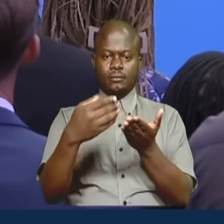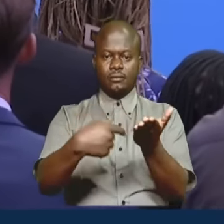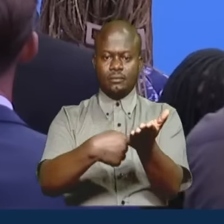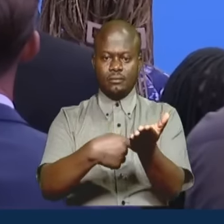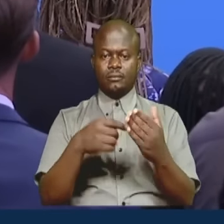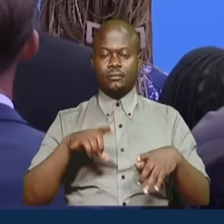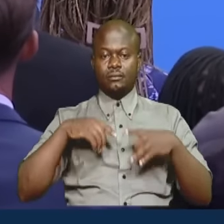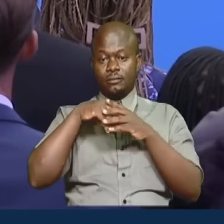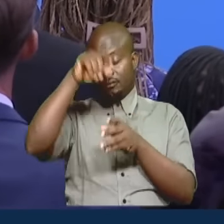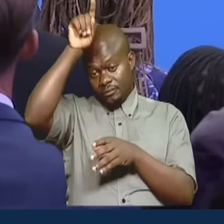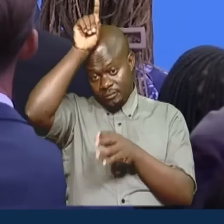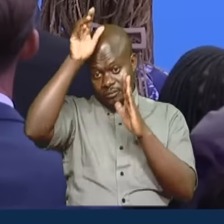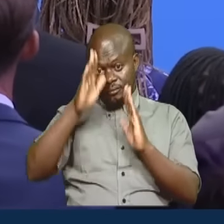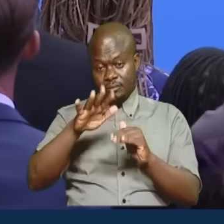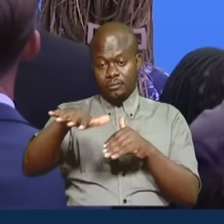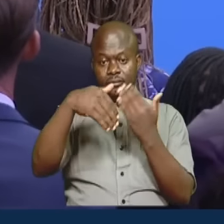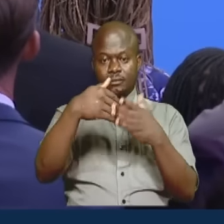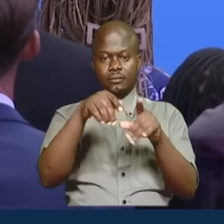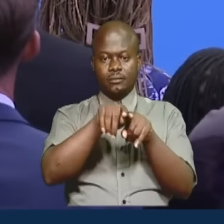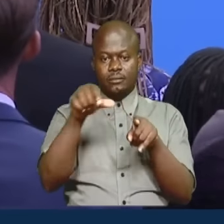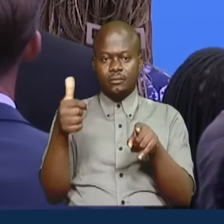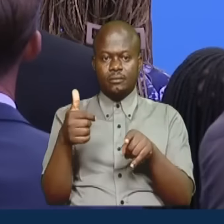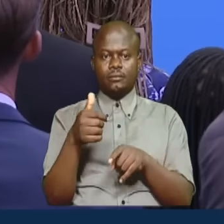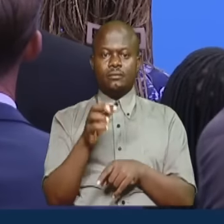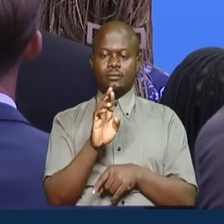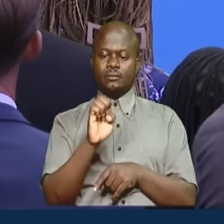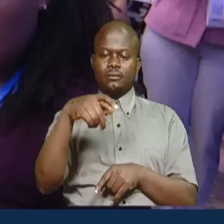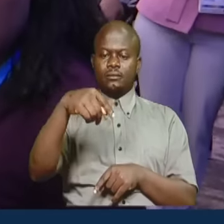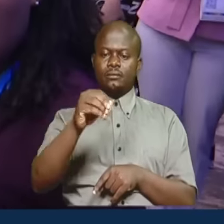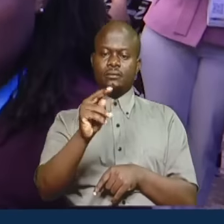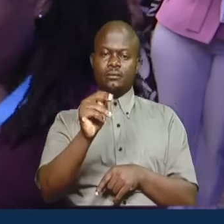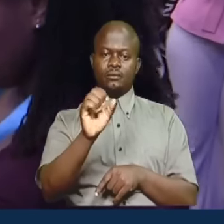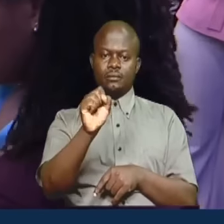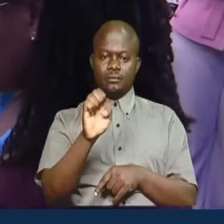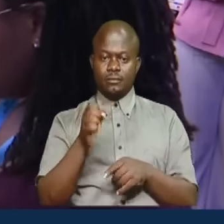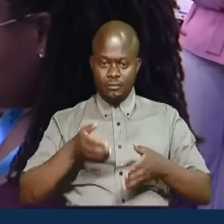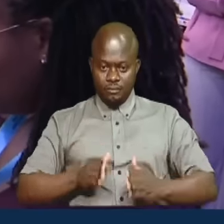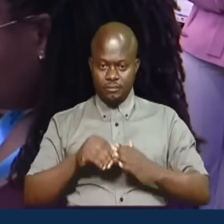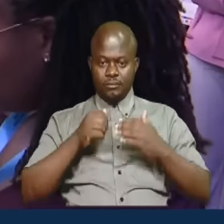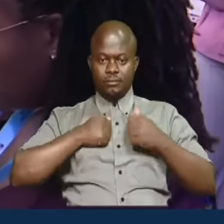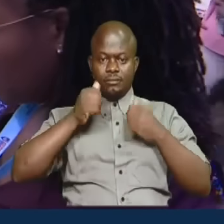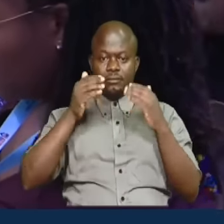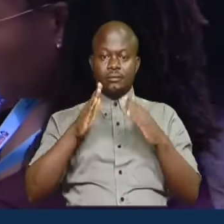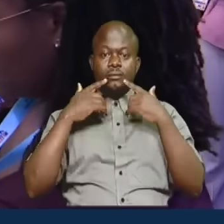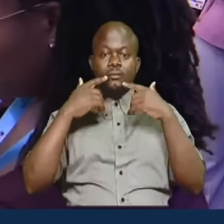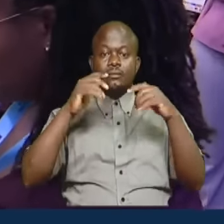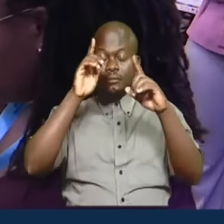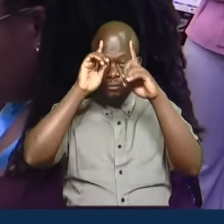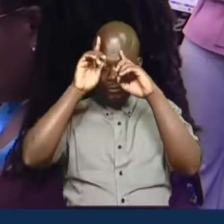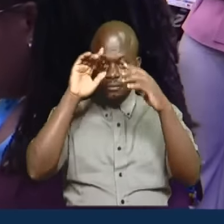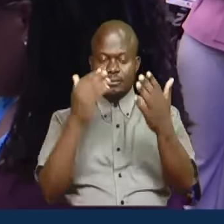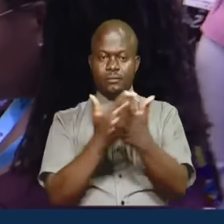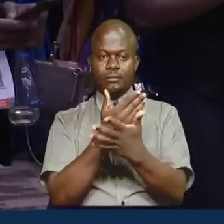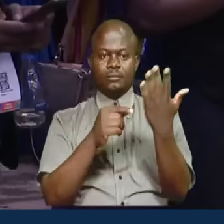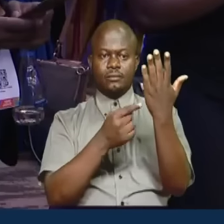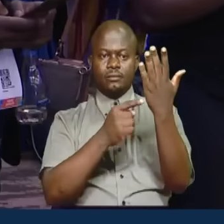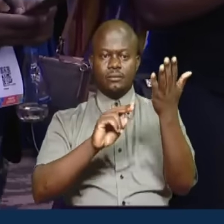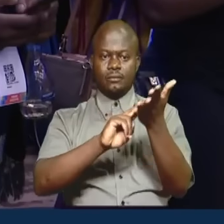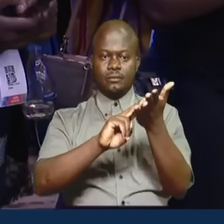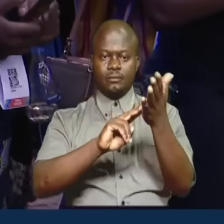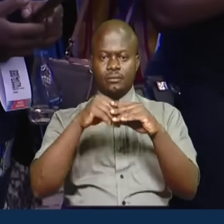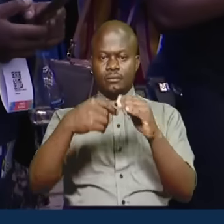mu bice by'icyaro. Kimwe na mugenzi we Response Ashimwe Sibomana ukomoka mu Rwanda, basanga guhanga udushya tw'ikoranabuhanga ryifashishwa